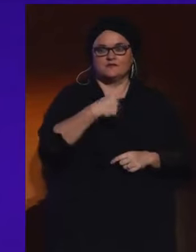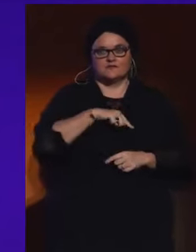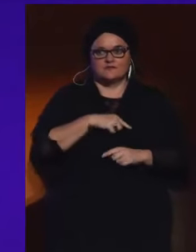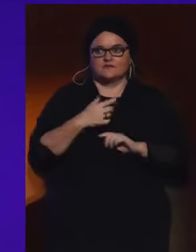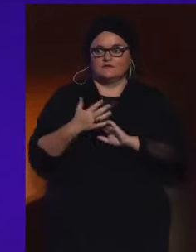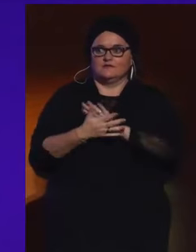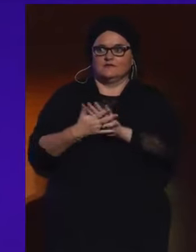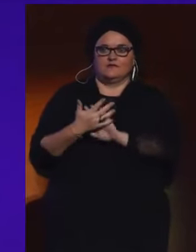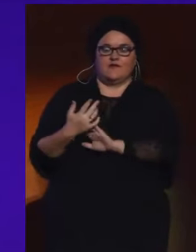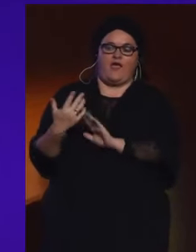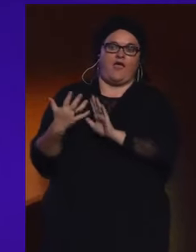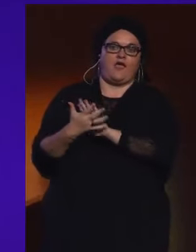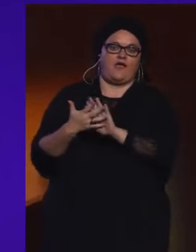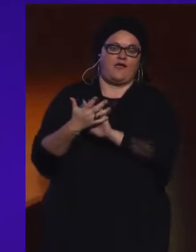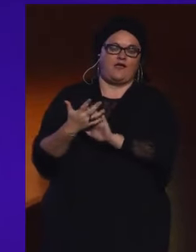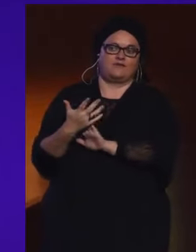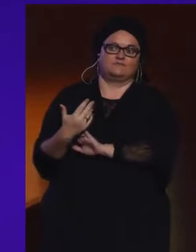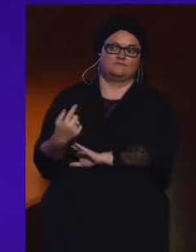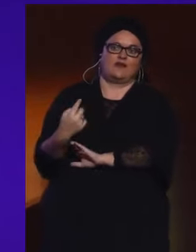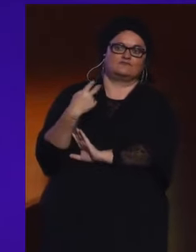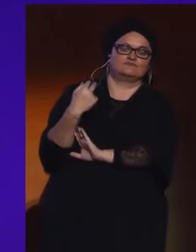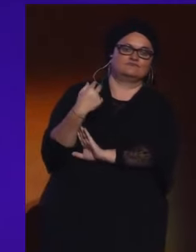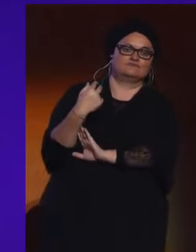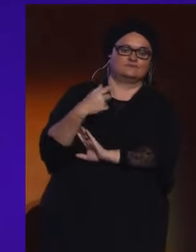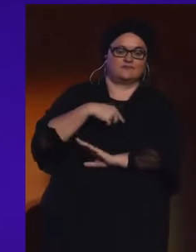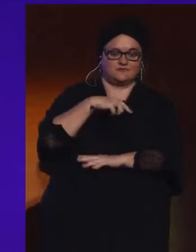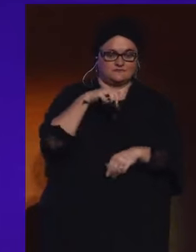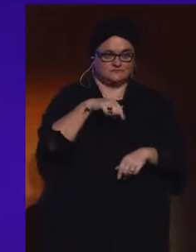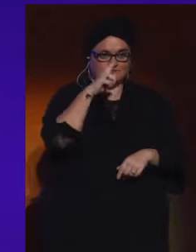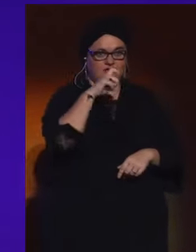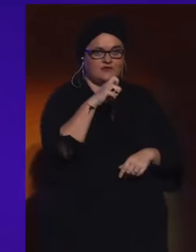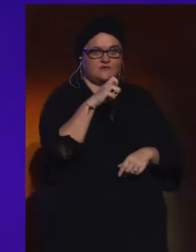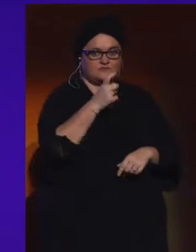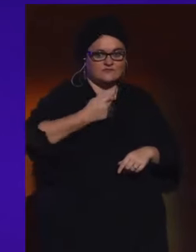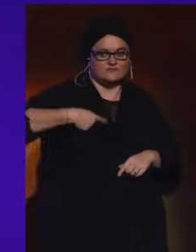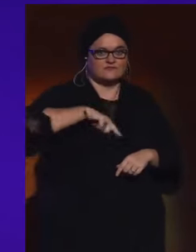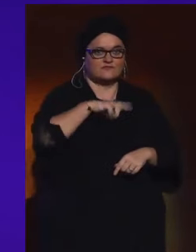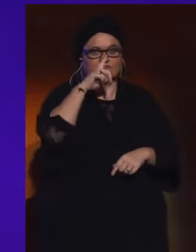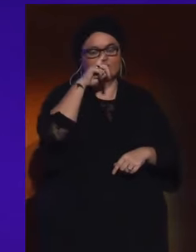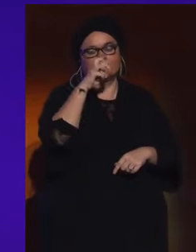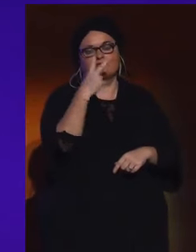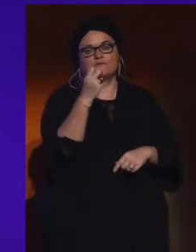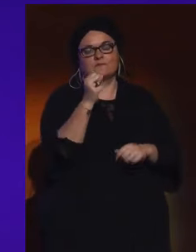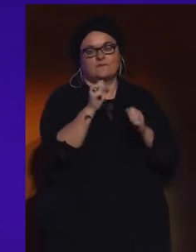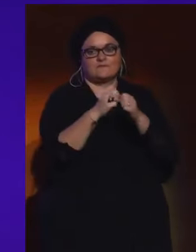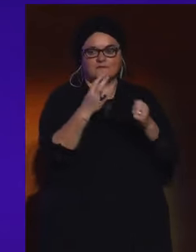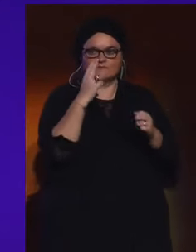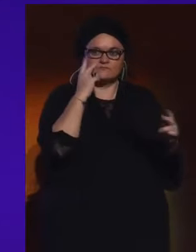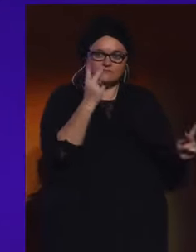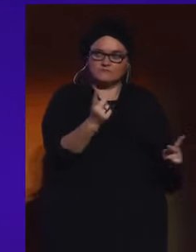ari zitzaigula zuzentzen. Eta guk, 2023. Urtean, atzera